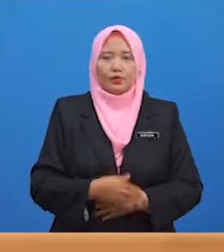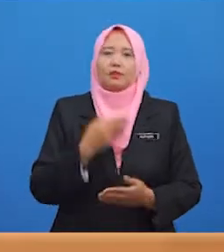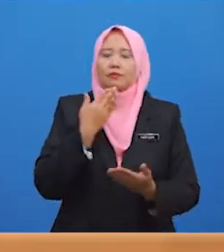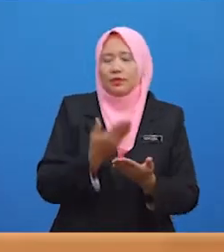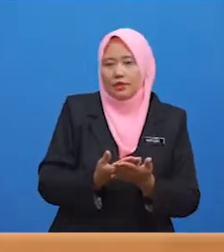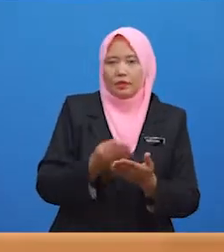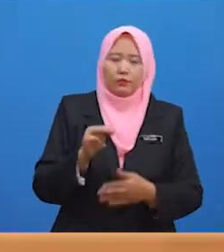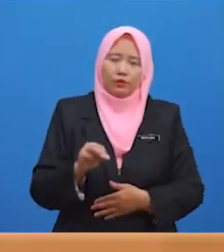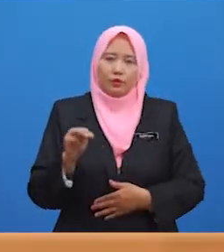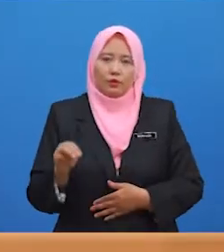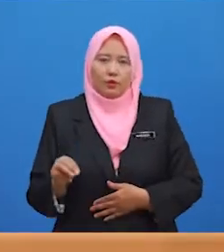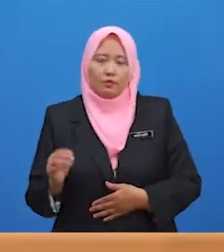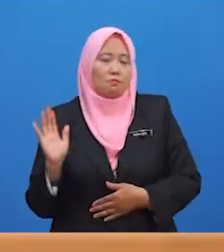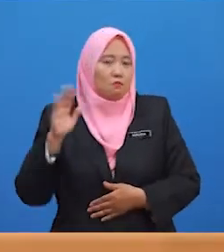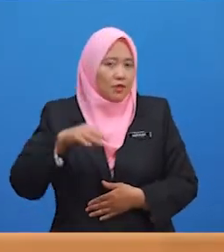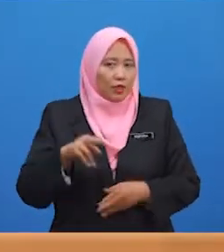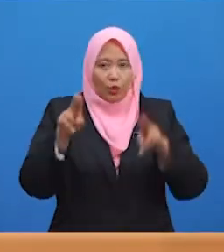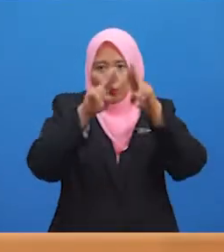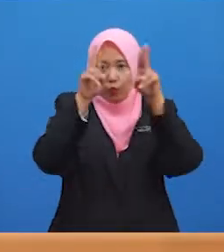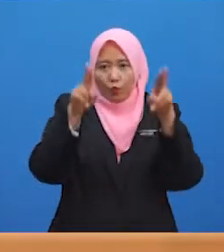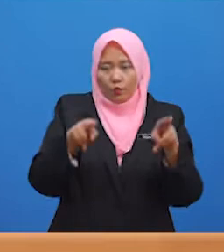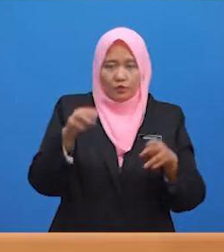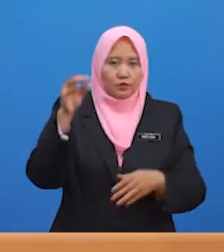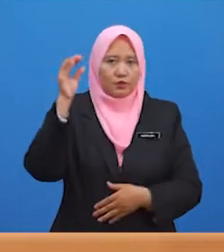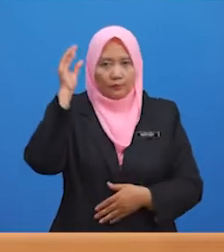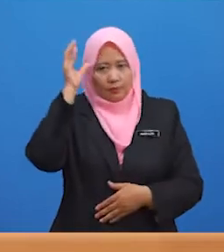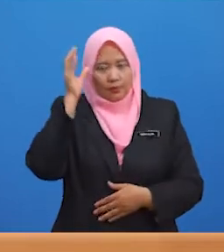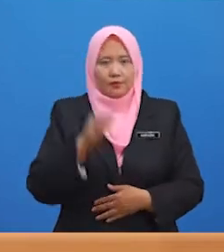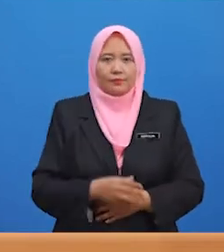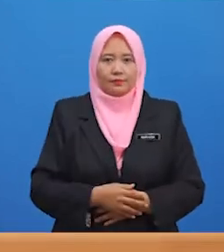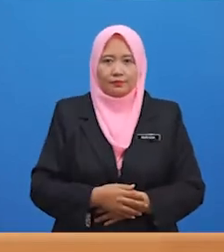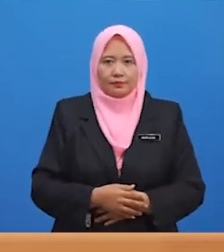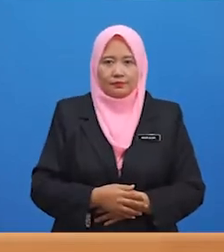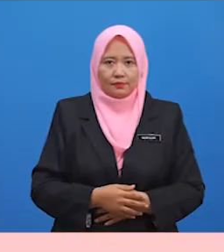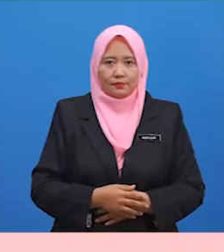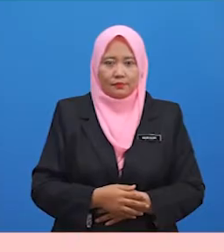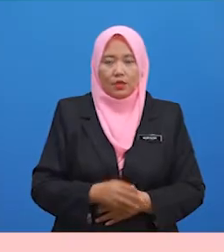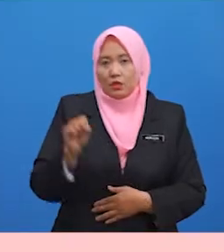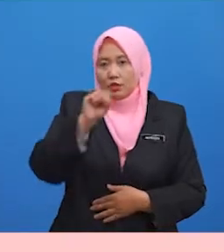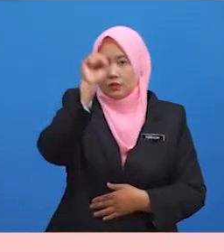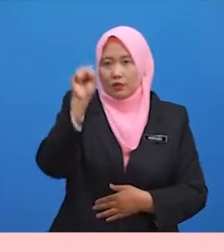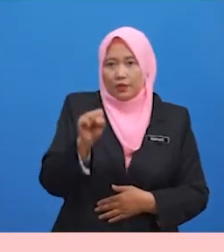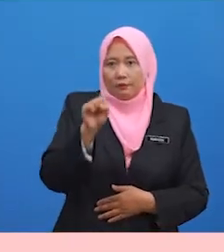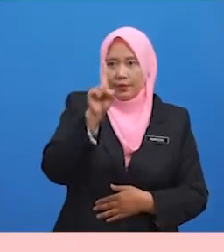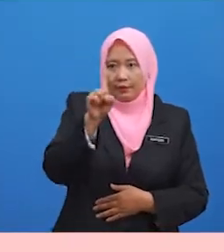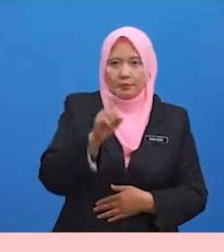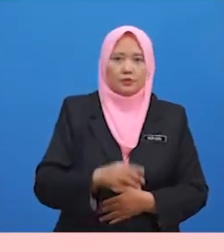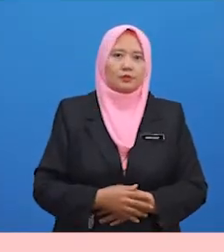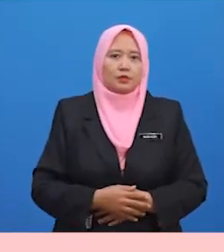Baiklah pelajar-pelajar, mari kita uji minda mengenai sesi pembelajaran hari ini. Soalan